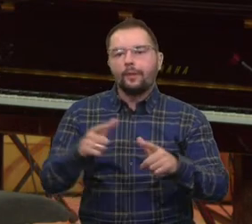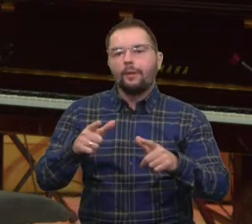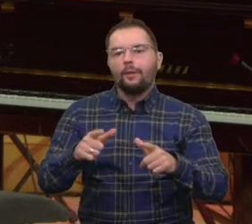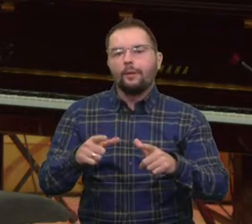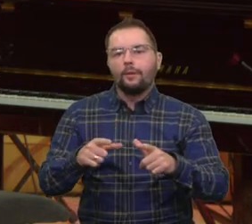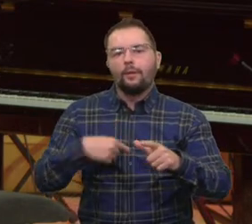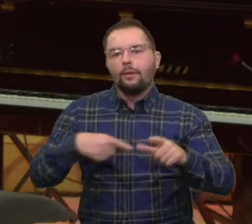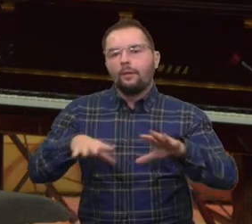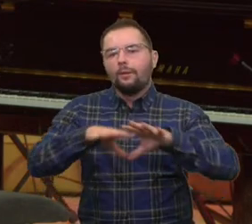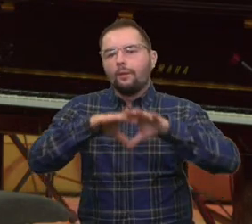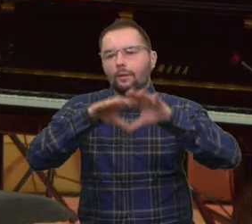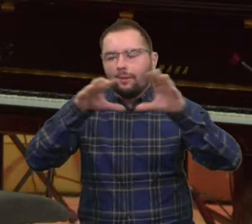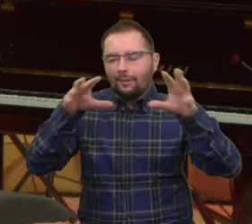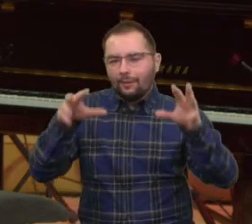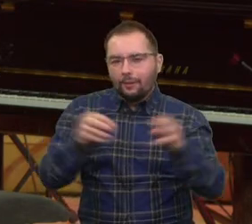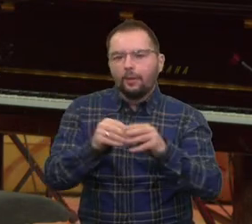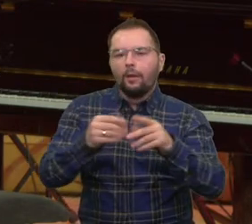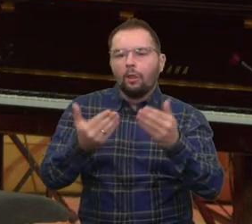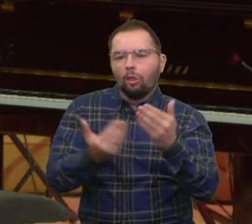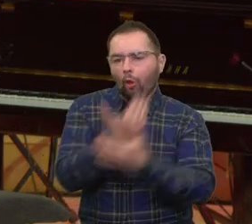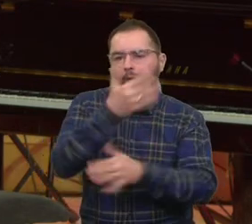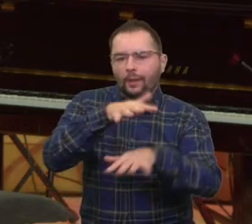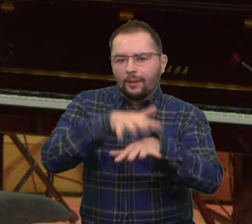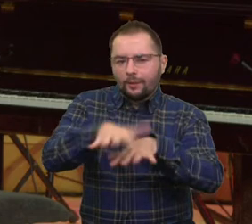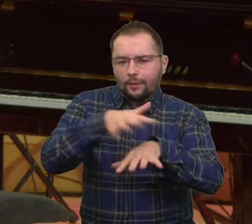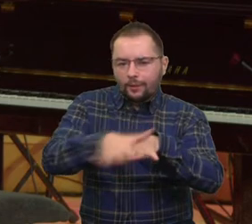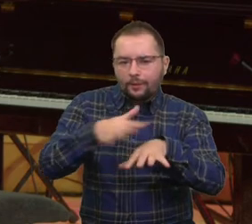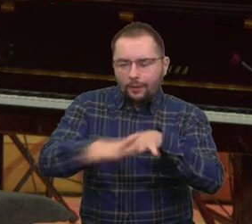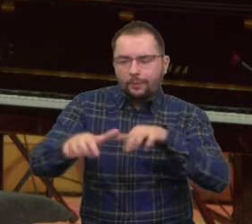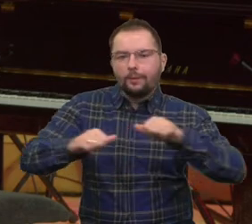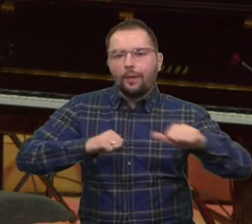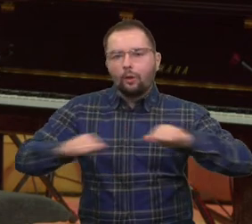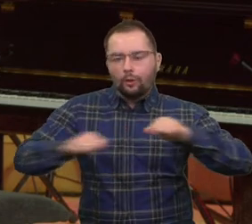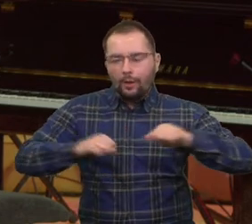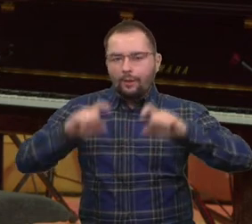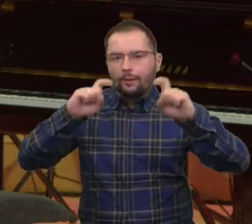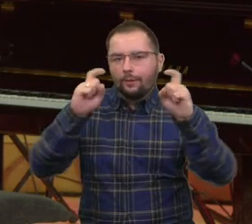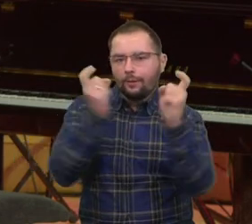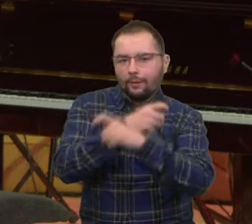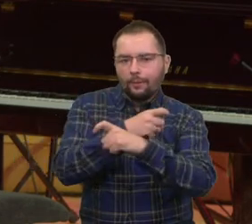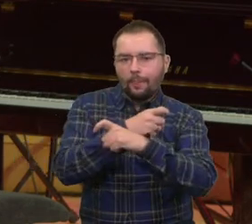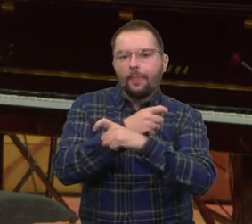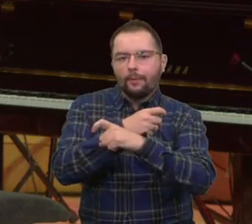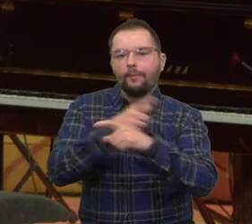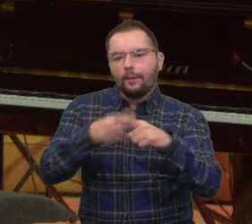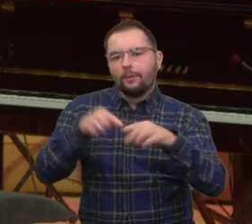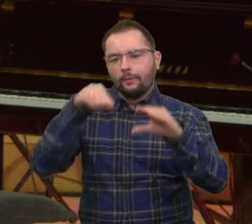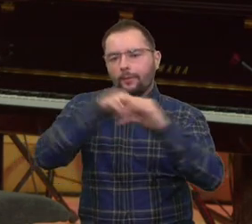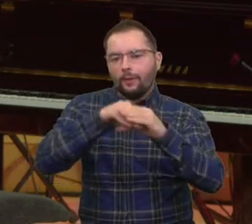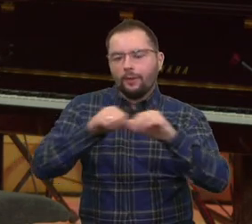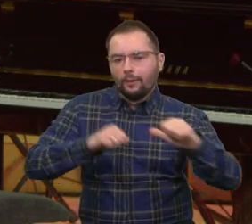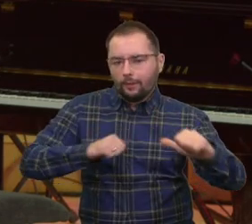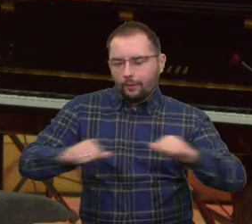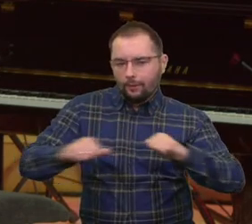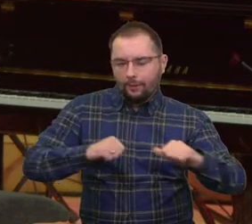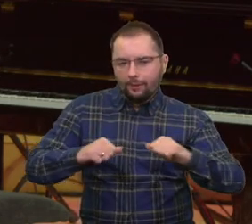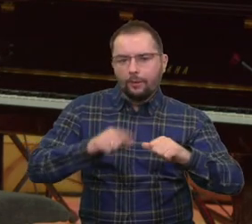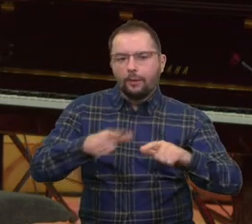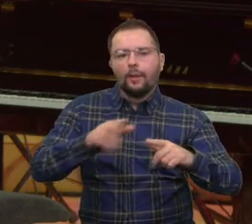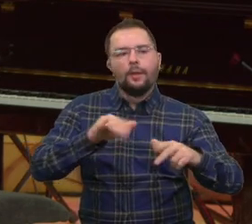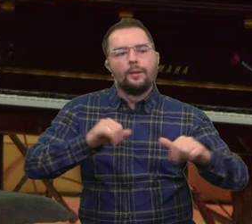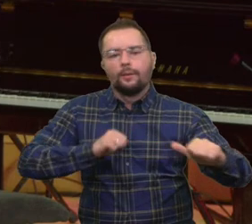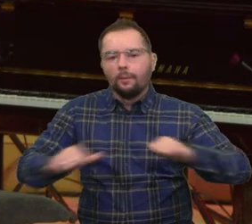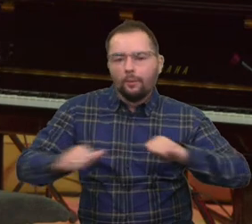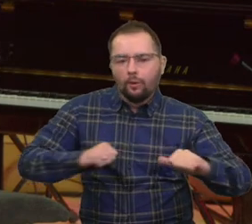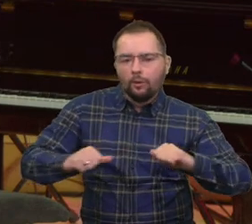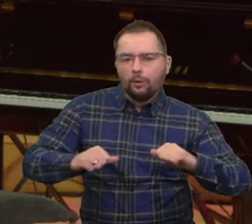Tworzyliśmy trzystopniowy system zarządzania państwem z pozycji samorządowej. Ale